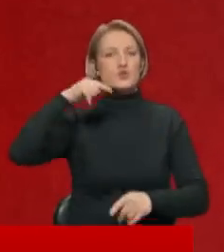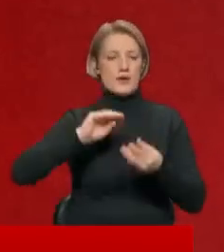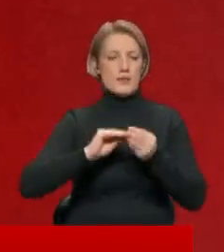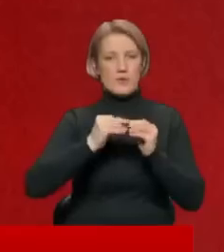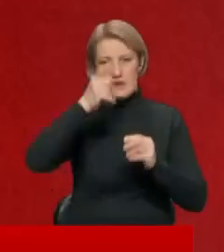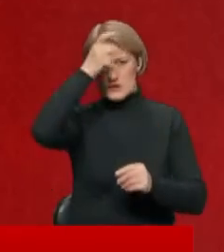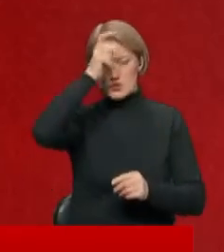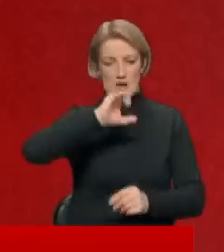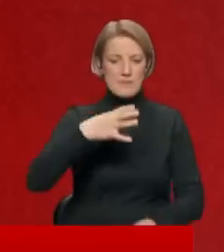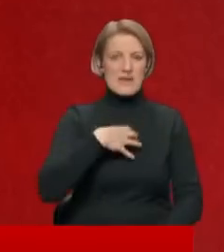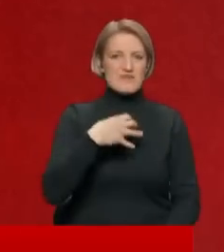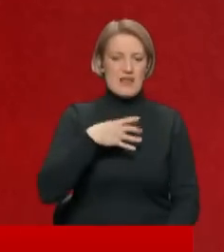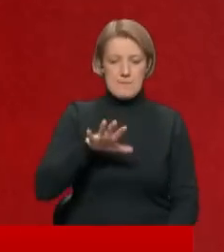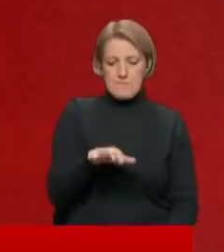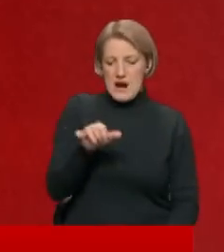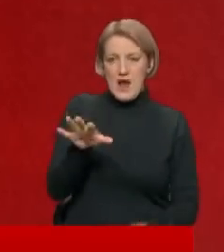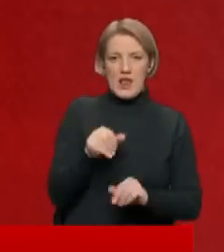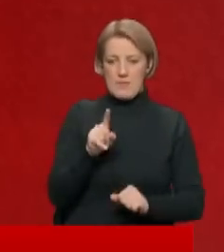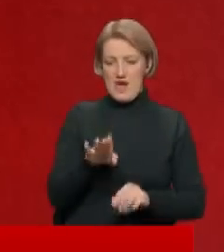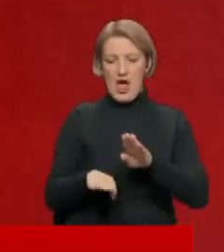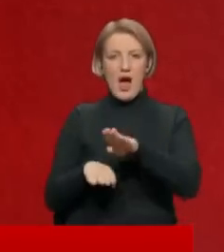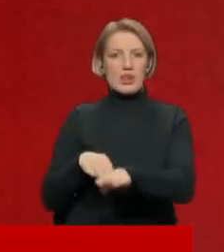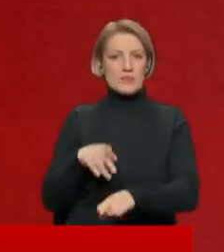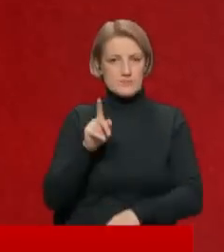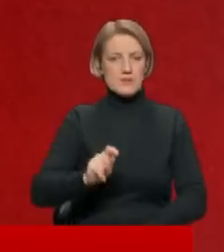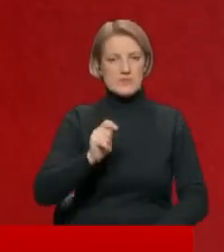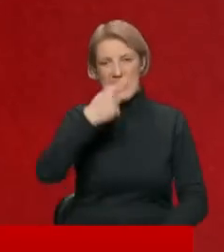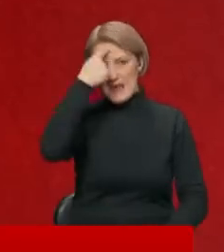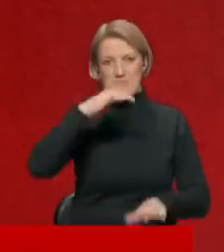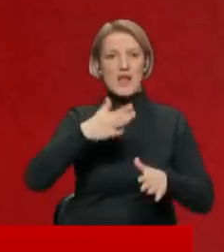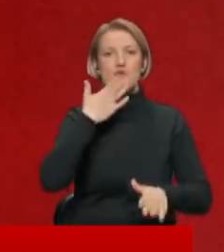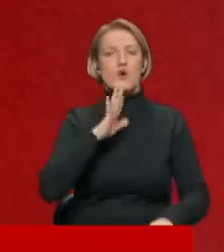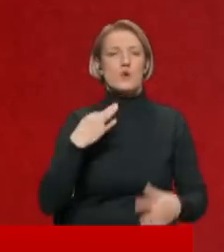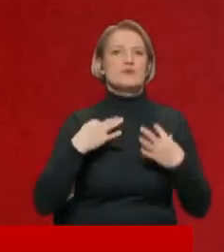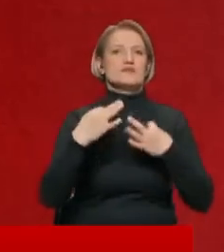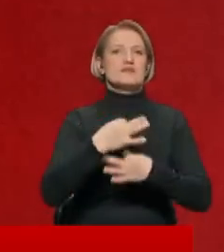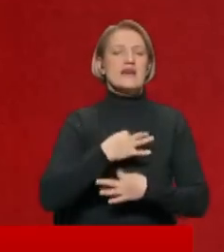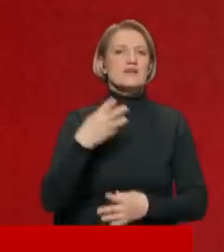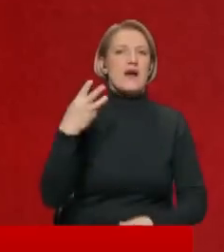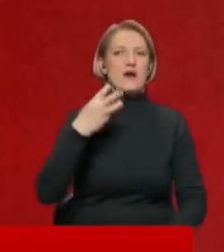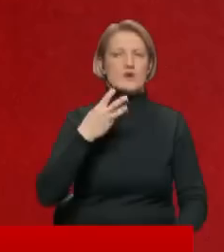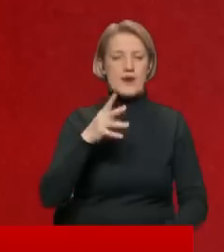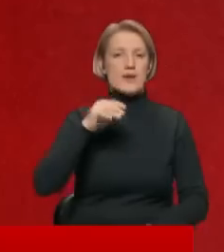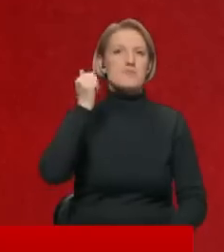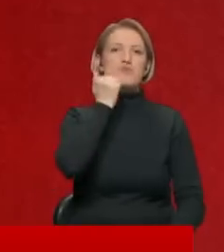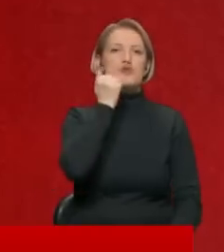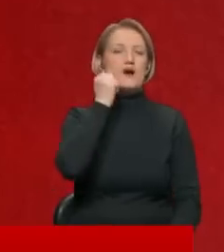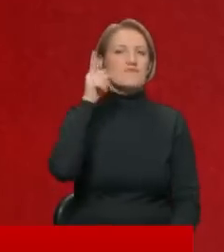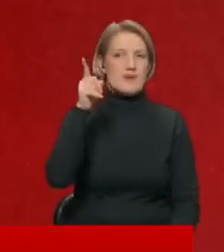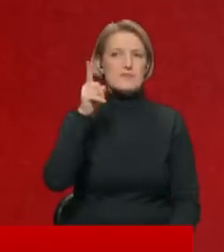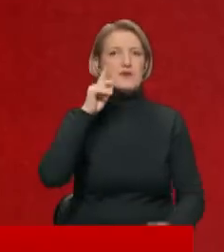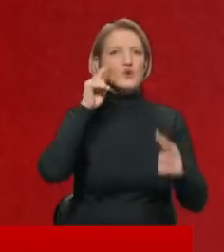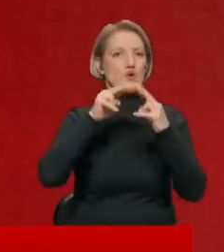ülkenin menfaatlerinin merkeze alacak bir adım atabilmesi imkanı yok işte Sayın Erdoğan Moskova üzerinden bir